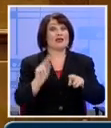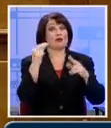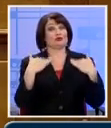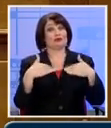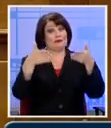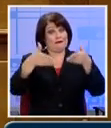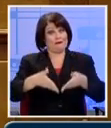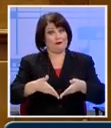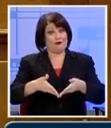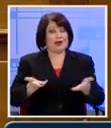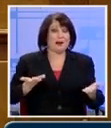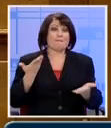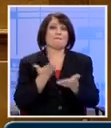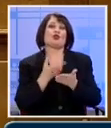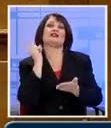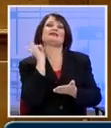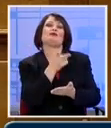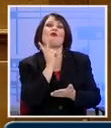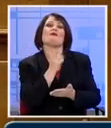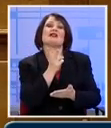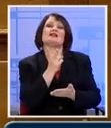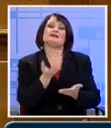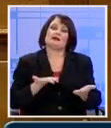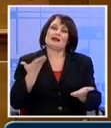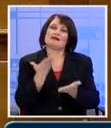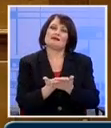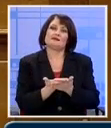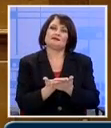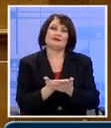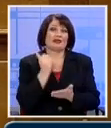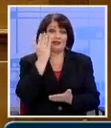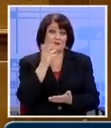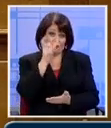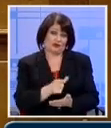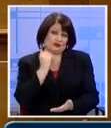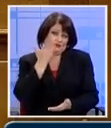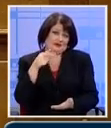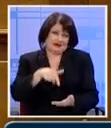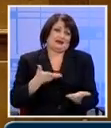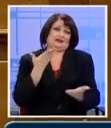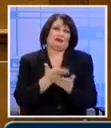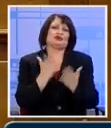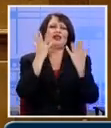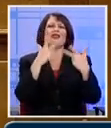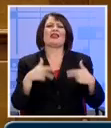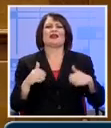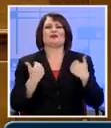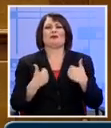Βουλής και καταθέσατε πρόταση Μομφής. Την καταθέσατε, αλλά φαίνεται ότι δεν την πιστεύετε ο ίδιος. Θέατρο